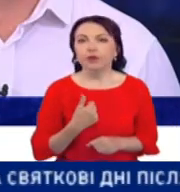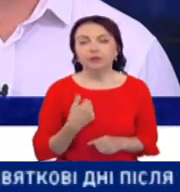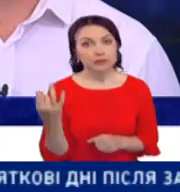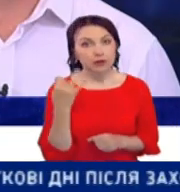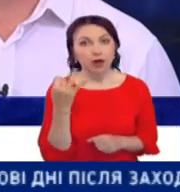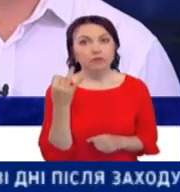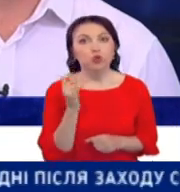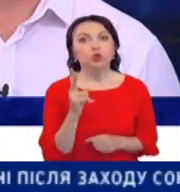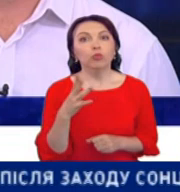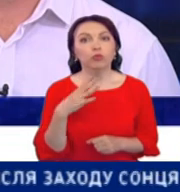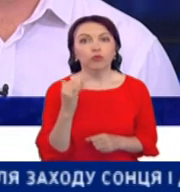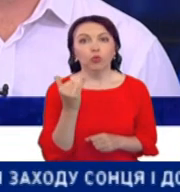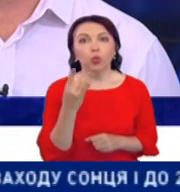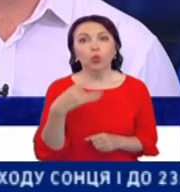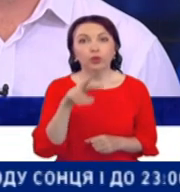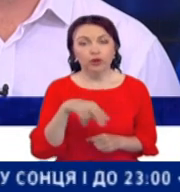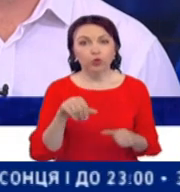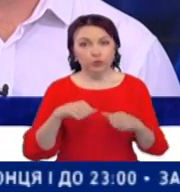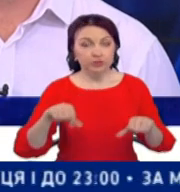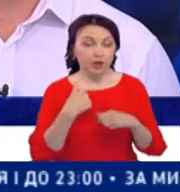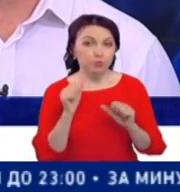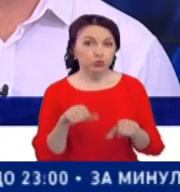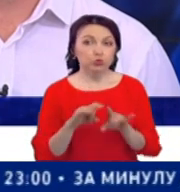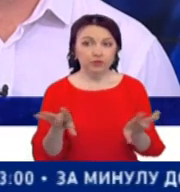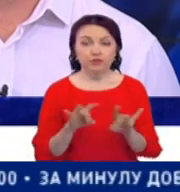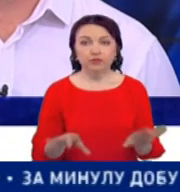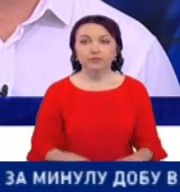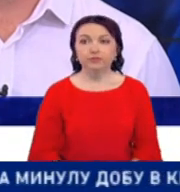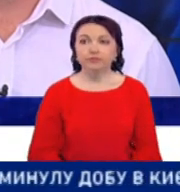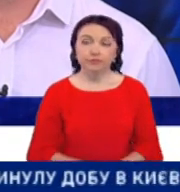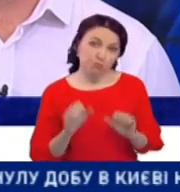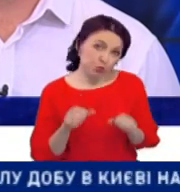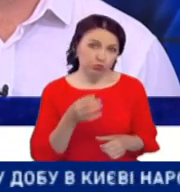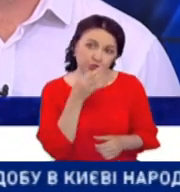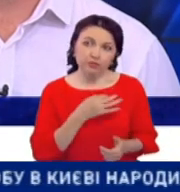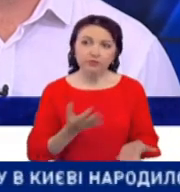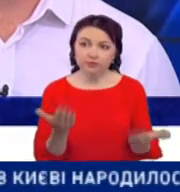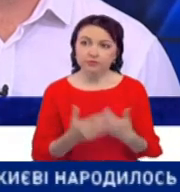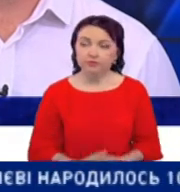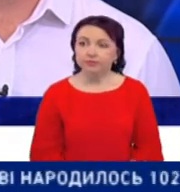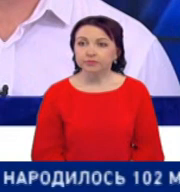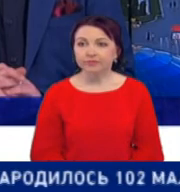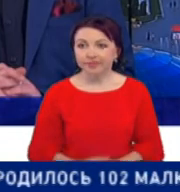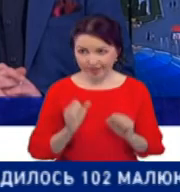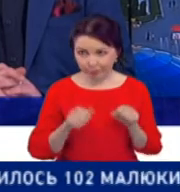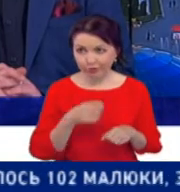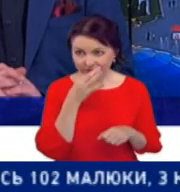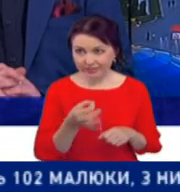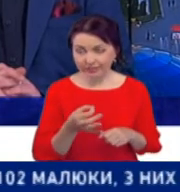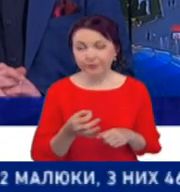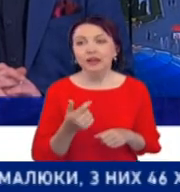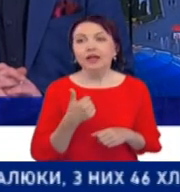з урядової комісії там, якщо це цікаво. Можете сказати. можна сказати. Да? Так я